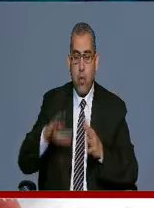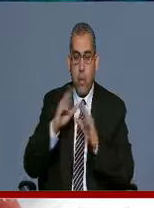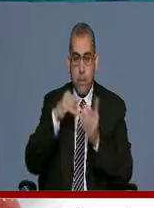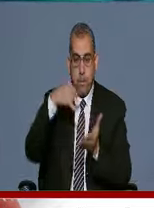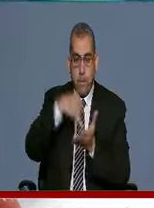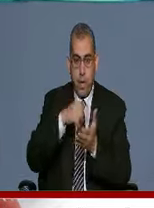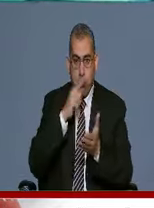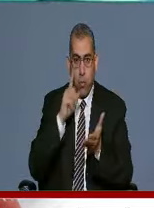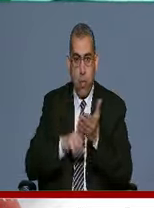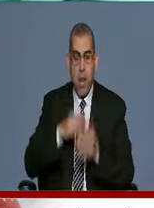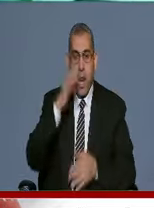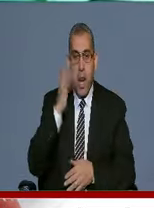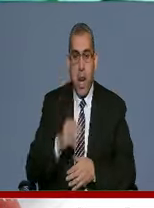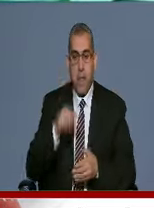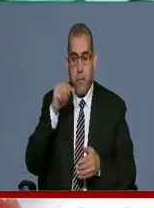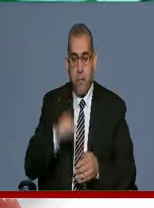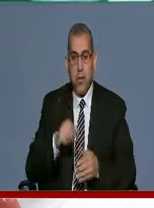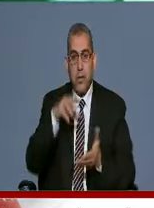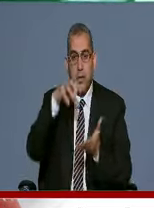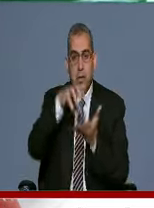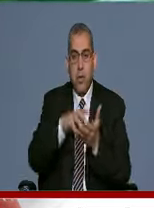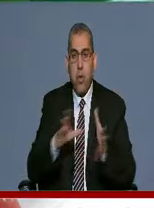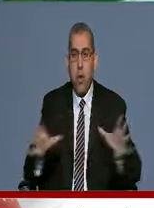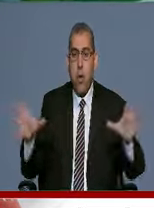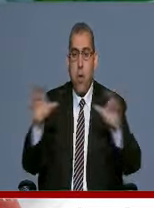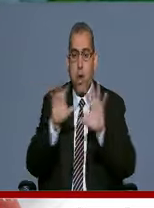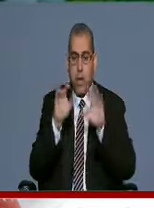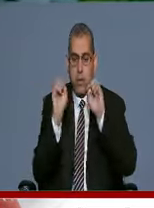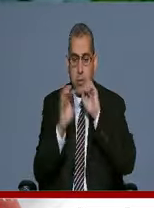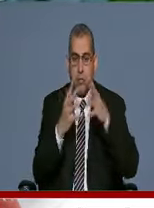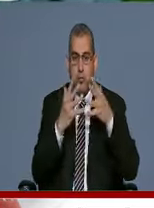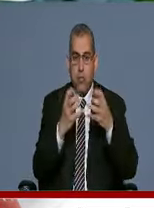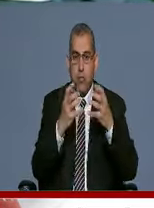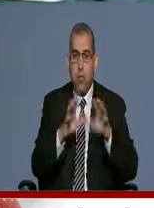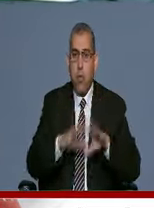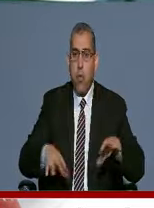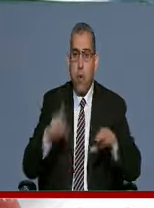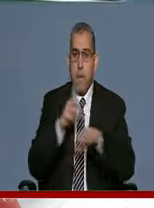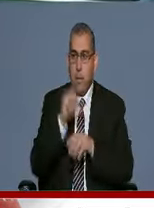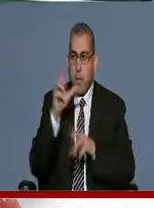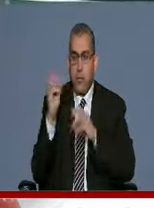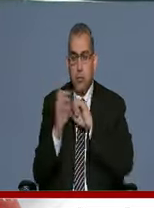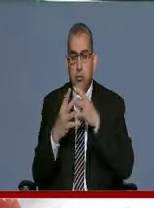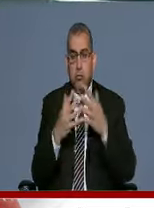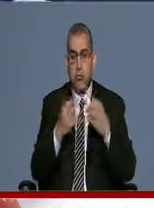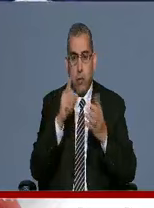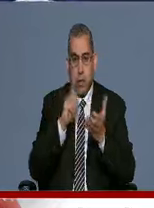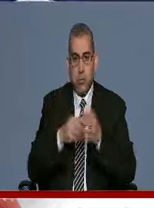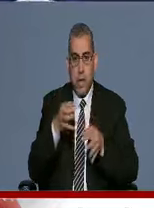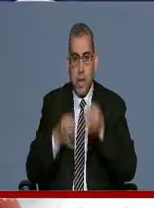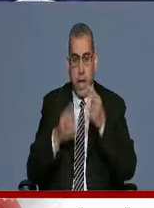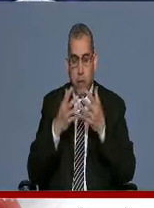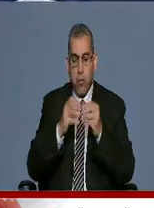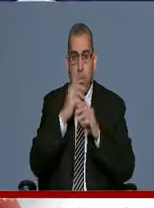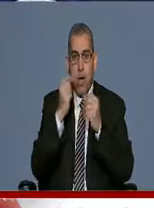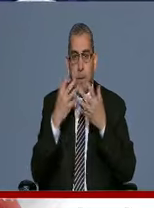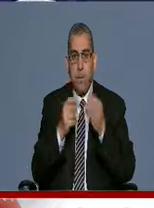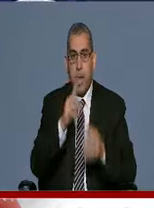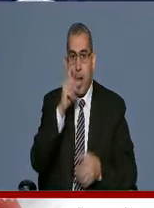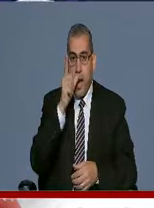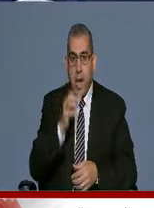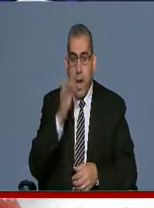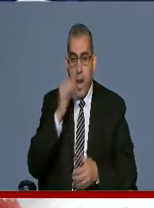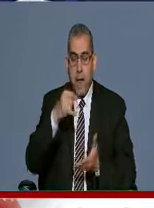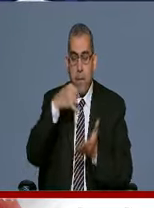يبقى لابد ان يكون هناك مكان لاستيعاب قاعده بيانات ضخمه جدا لكل مريض نقدر ان احنا نحمل عليها، وده مش يحصل إلا من خلال